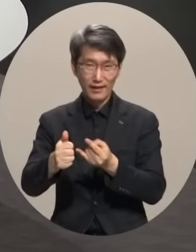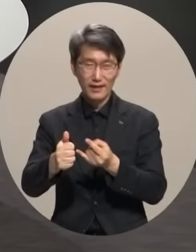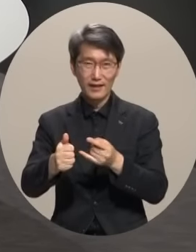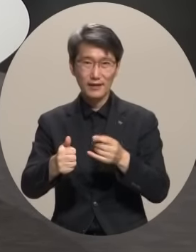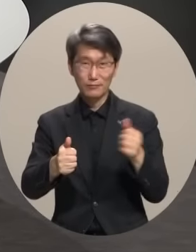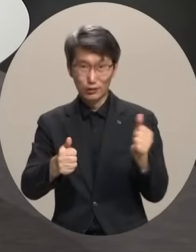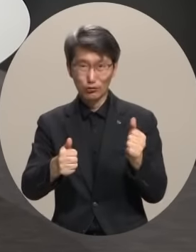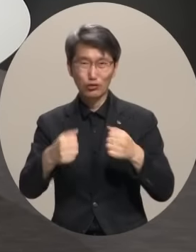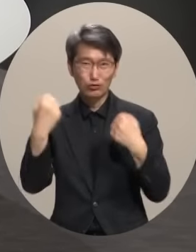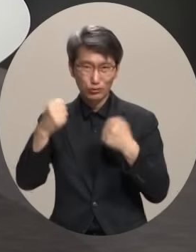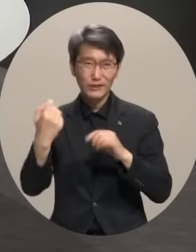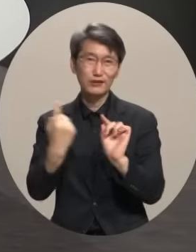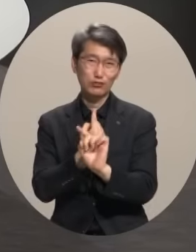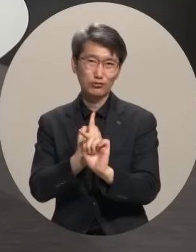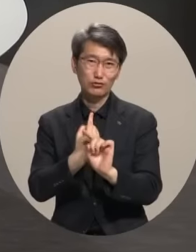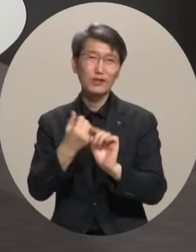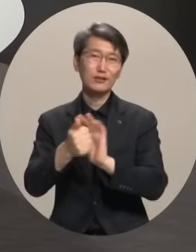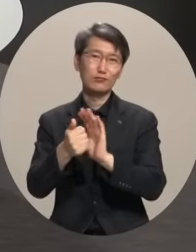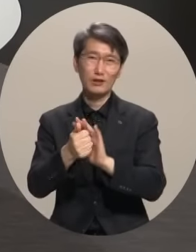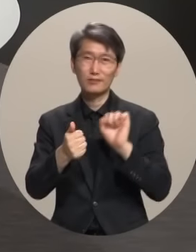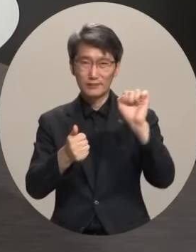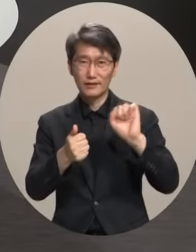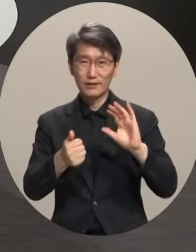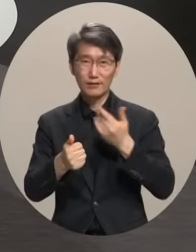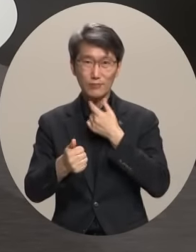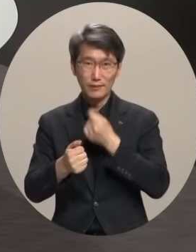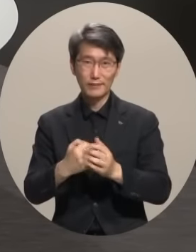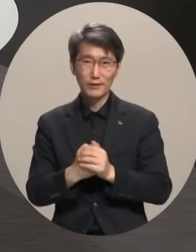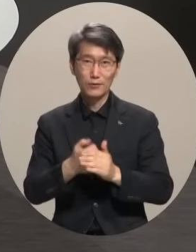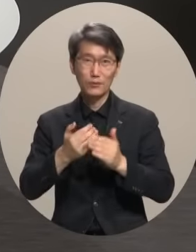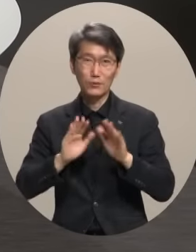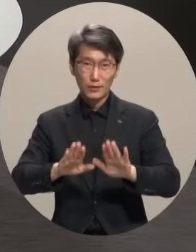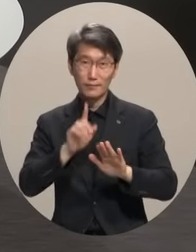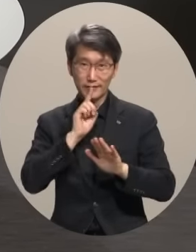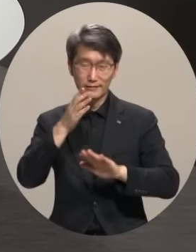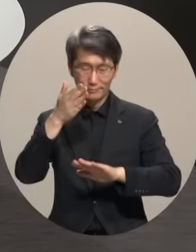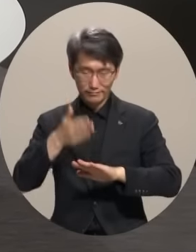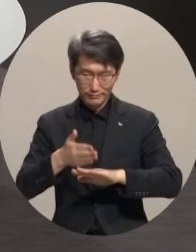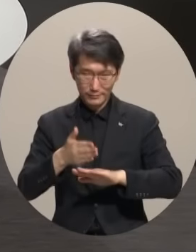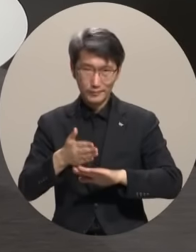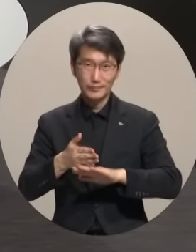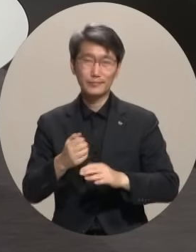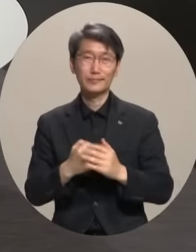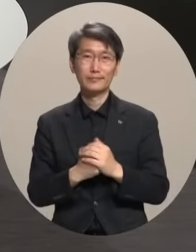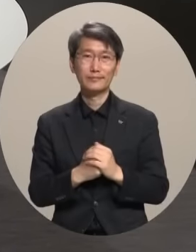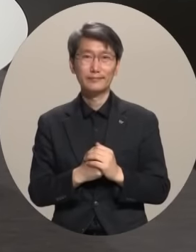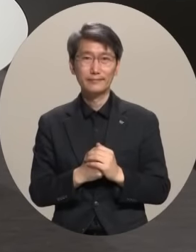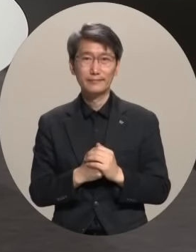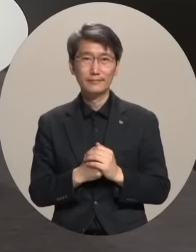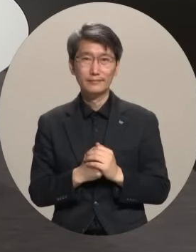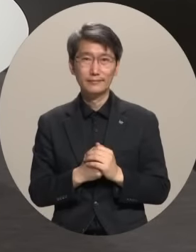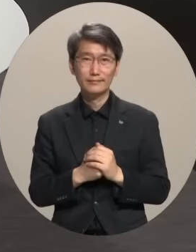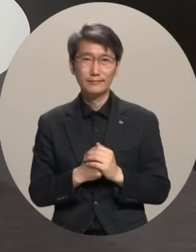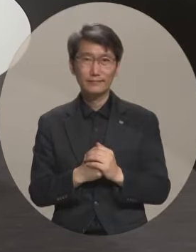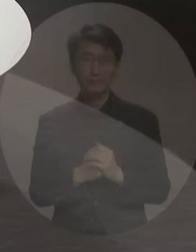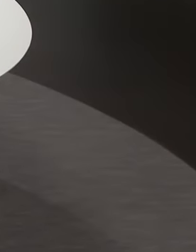민철의 춤이 치유와 응원이 되기를 바라겠습니다 오늘 말씀 고맙습니다 감사합니다